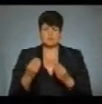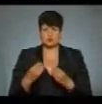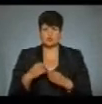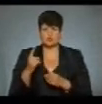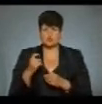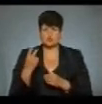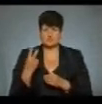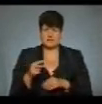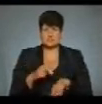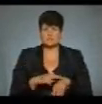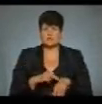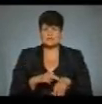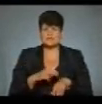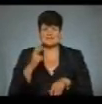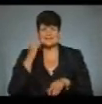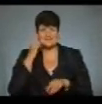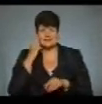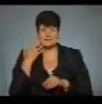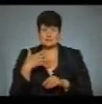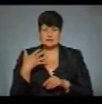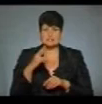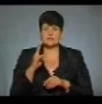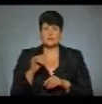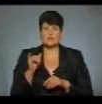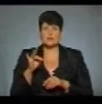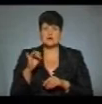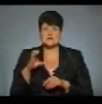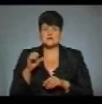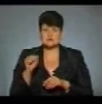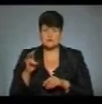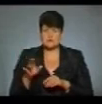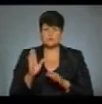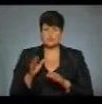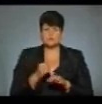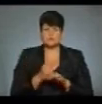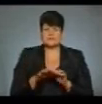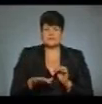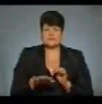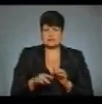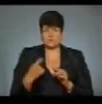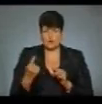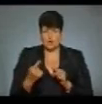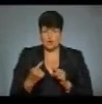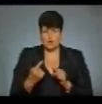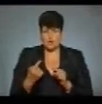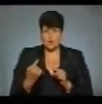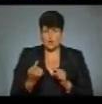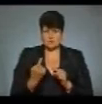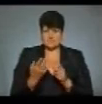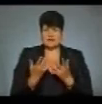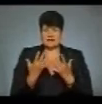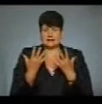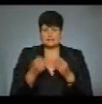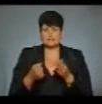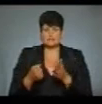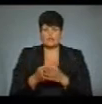поліцейських з Києва, а також 50 курсантів, які будуть працювати на території області за декілька днів до виборів